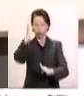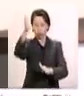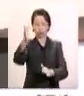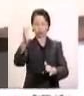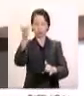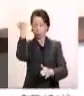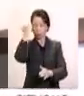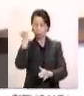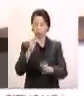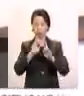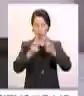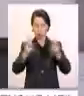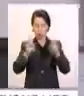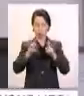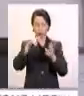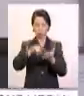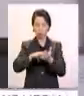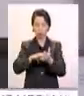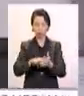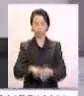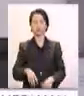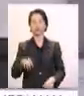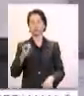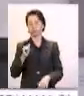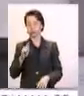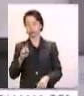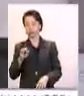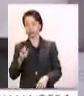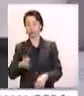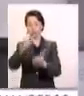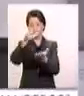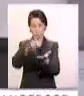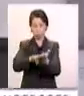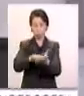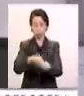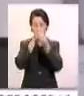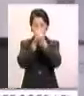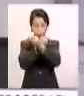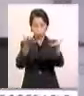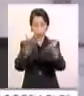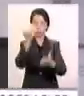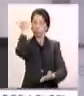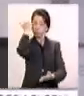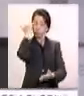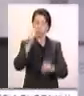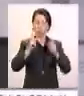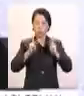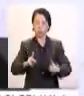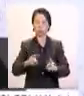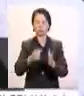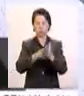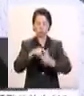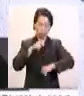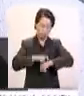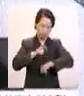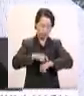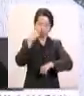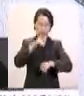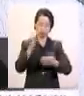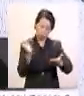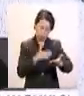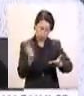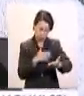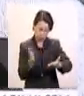Mahkamah Session Rabu ini. Akbar Din yang mengesahkan perkara itu memaklumkan kepada mahkamah, pihaknya memerlukan masa untuk